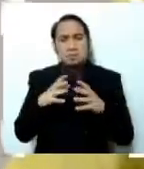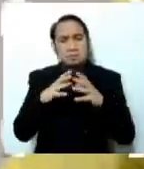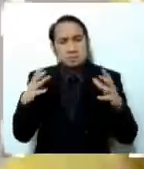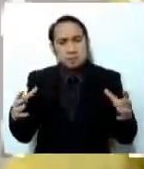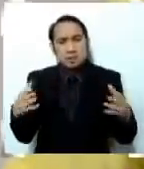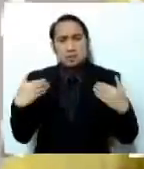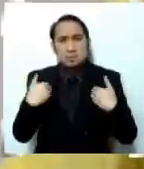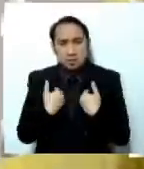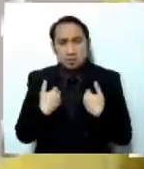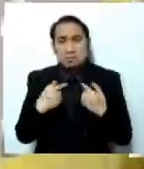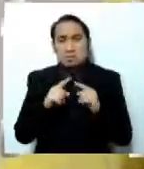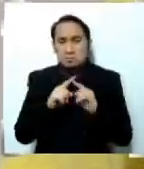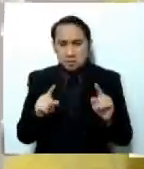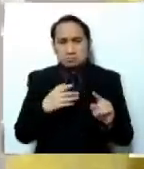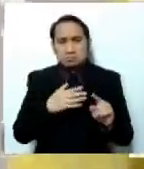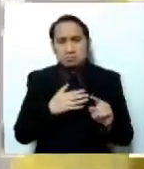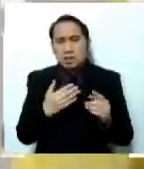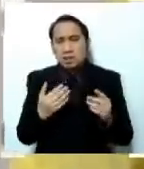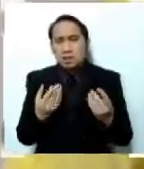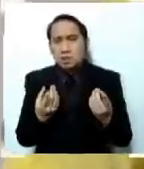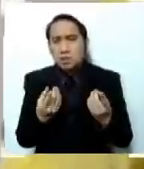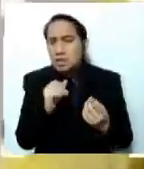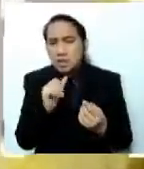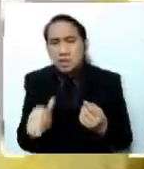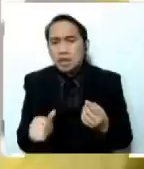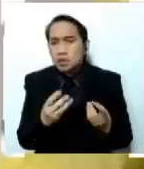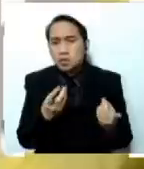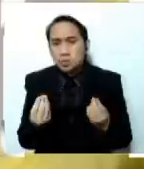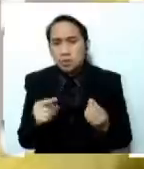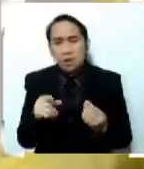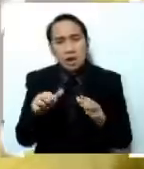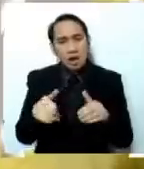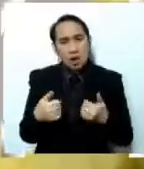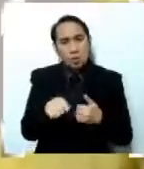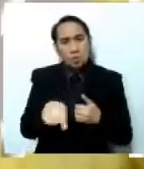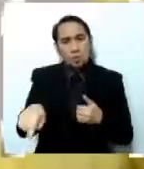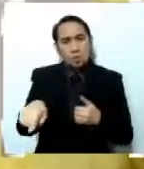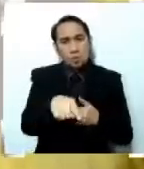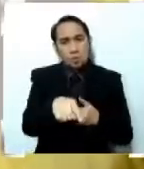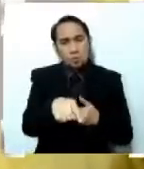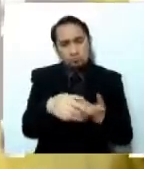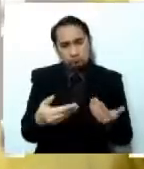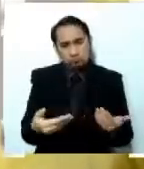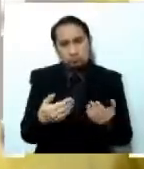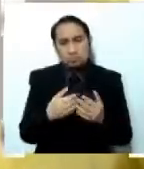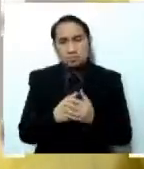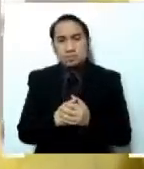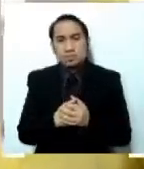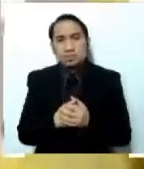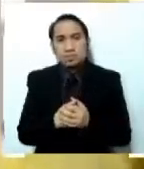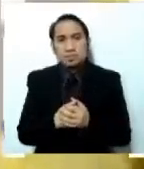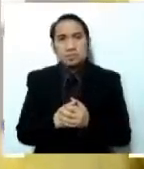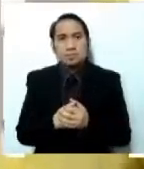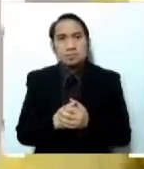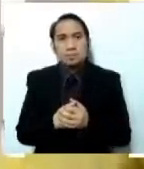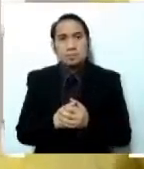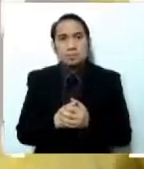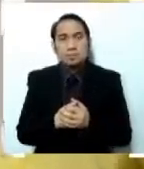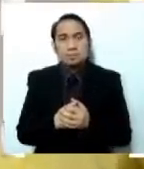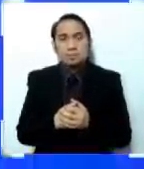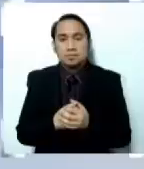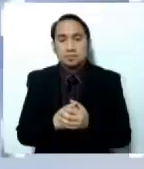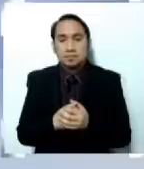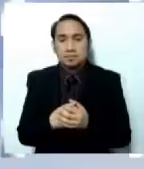to, paano na yung mga bata? Paano na yung mga may sakit? Ako si Salima Refran, ang inyong saksi.